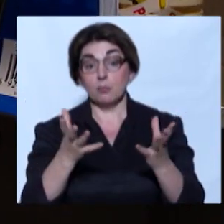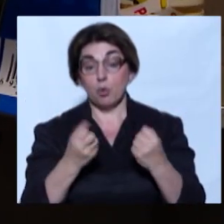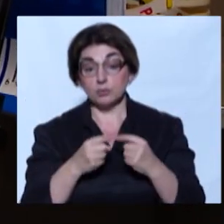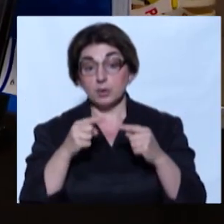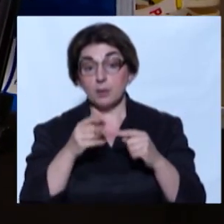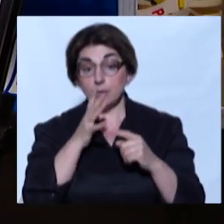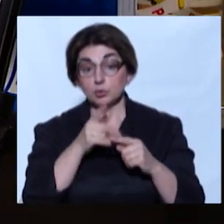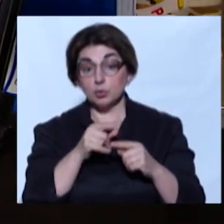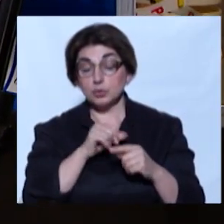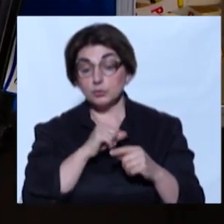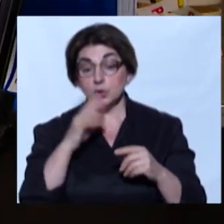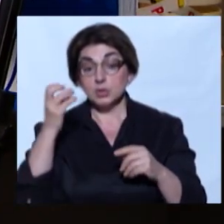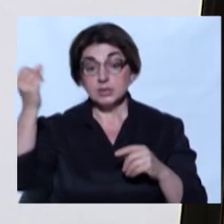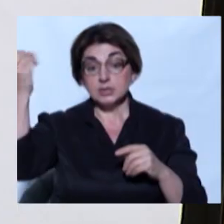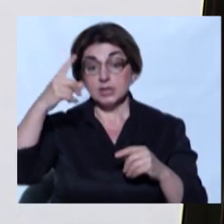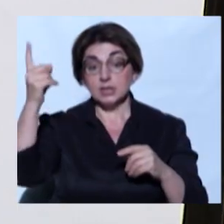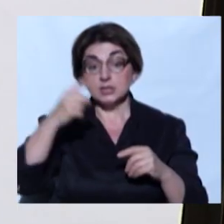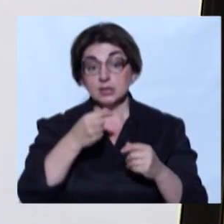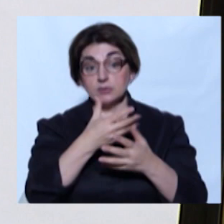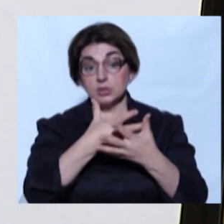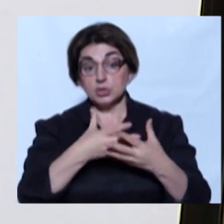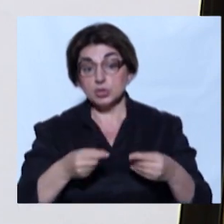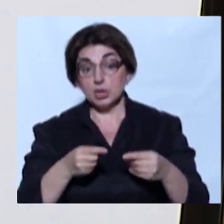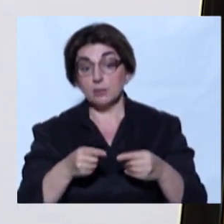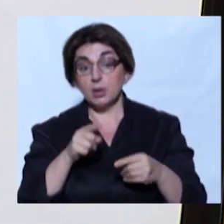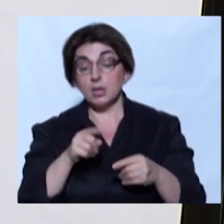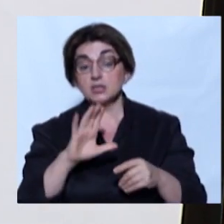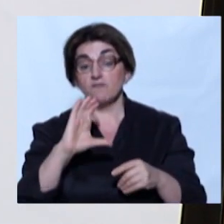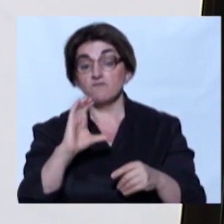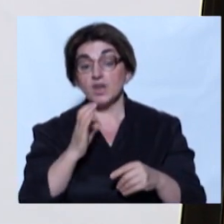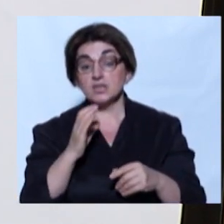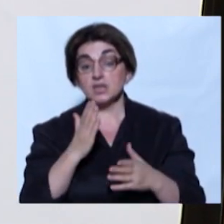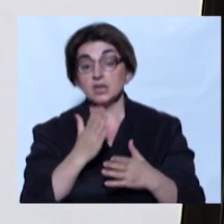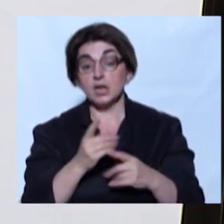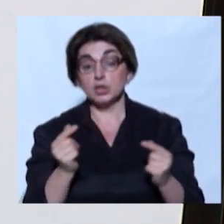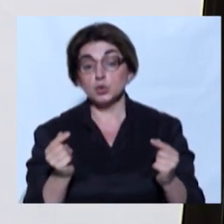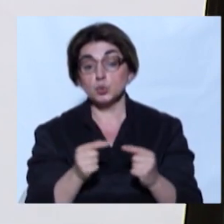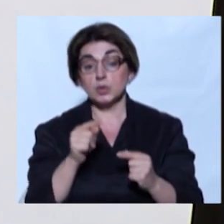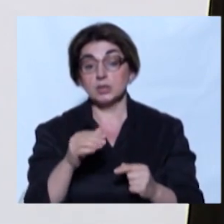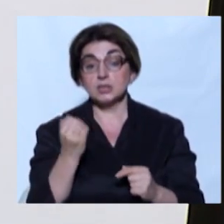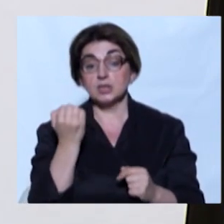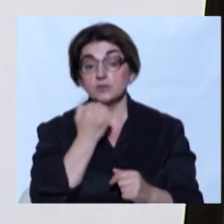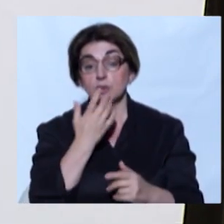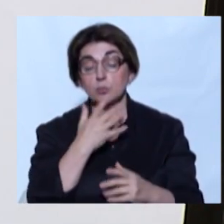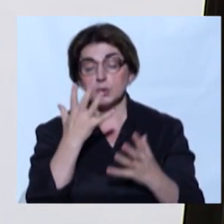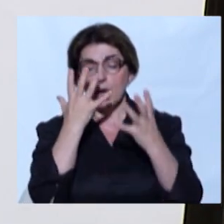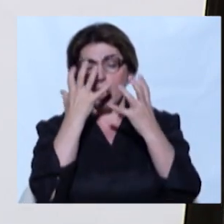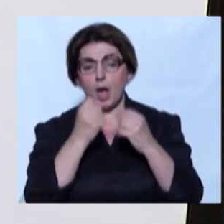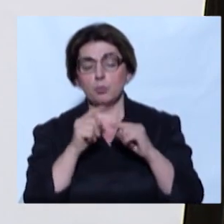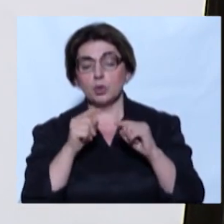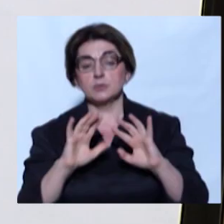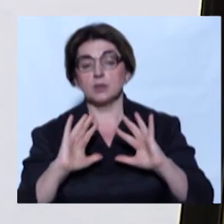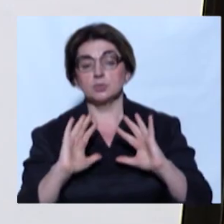რეაქციას, სინათლის სხივის გავლენით ის იშლება და სწორედ ეს ვერცხლია ის ნივთიერება, რომელიც ამუქებს ამ